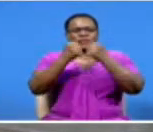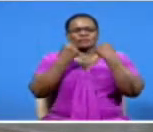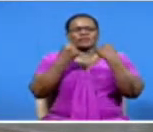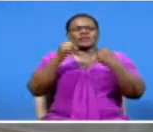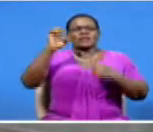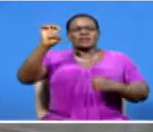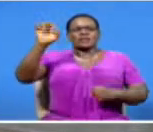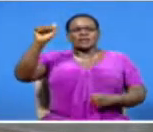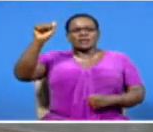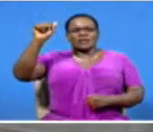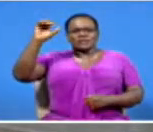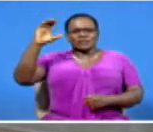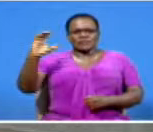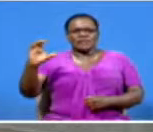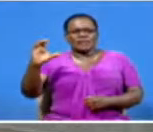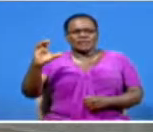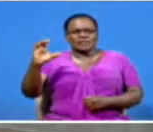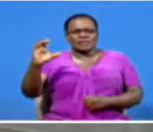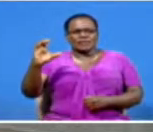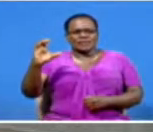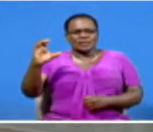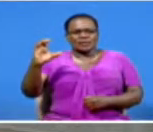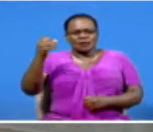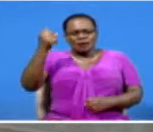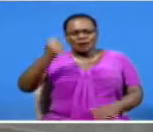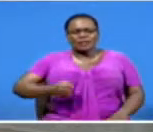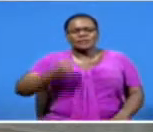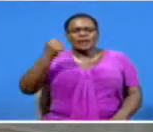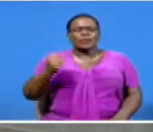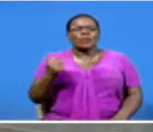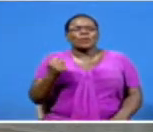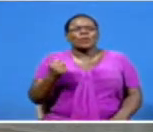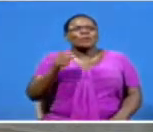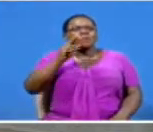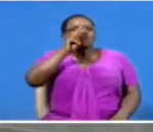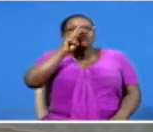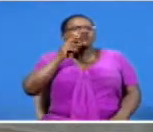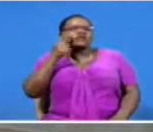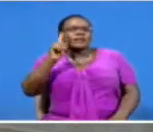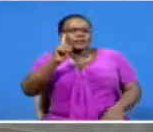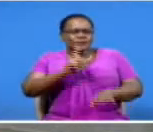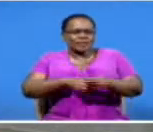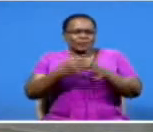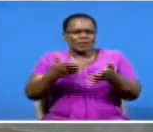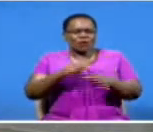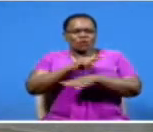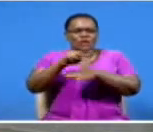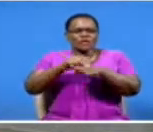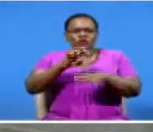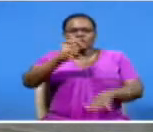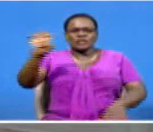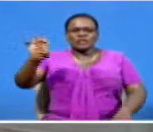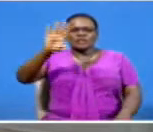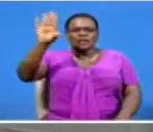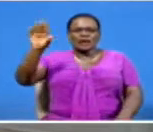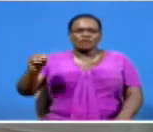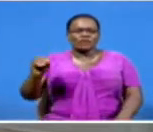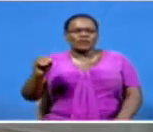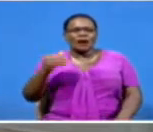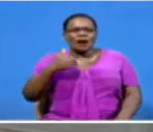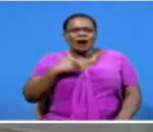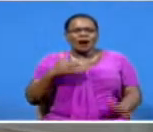EAC eneo la Namanga kaunti ya Kajiado, Mudavadi alisema ni wakati wa mataifa ya Afrika Mashariki